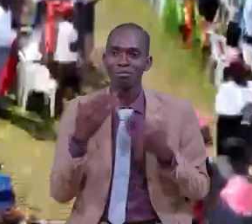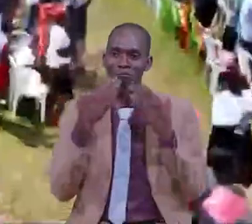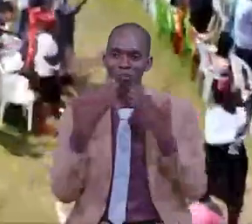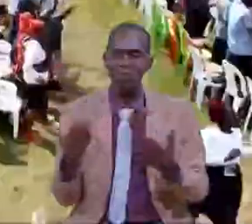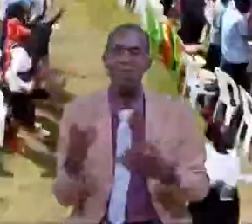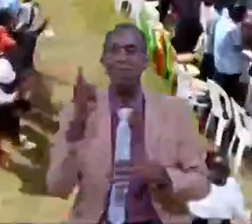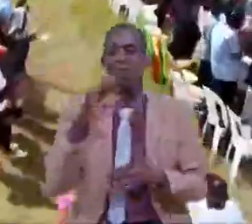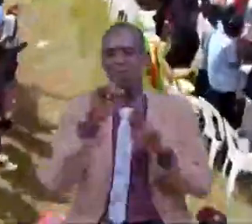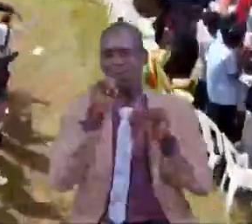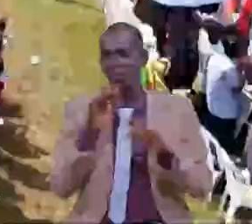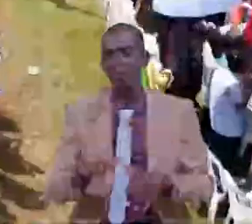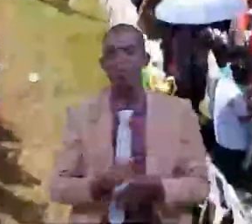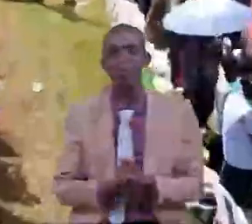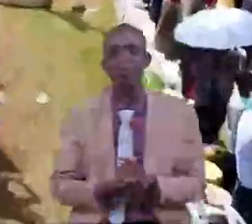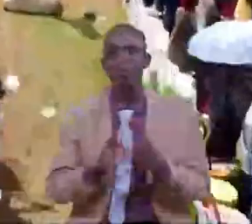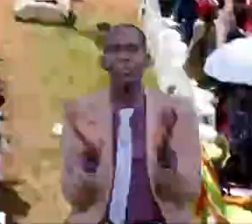Merci.